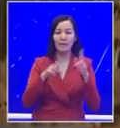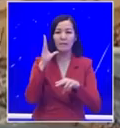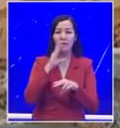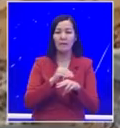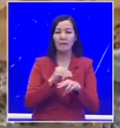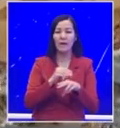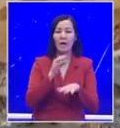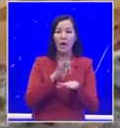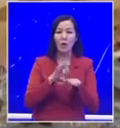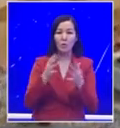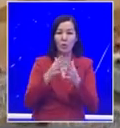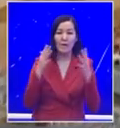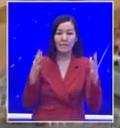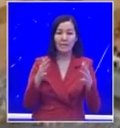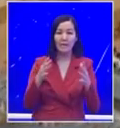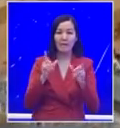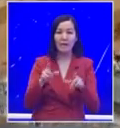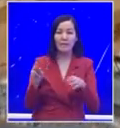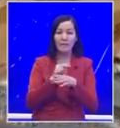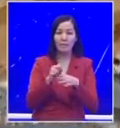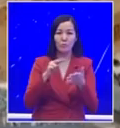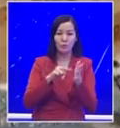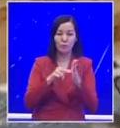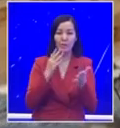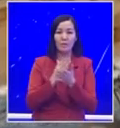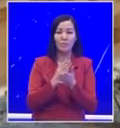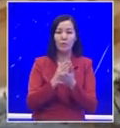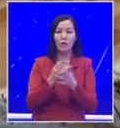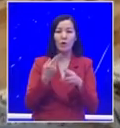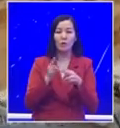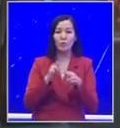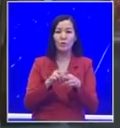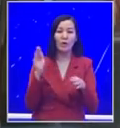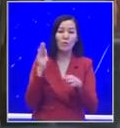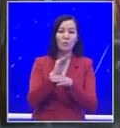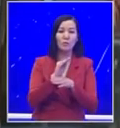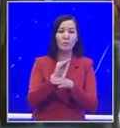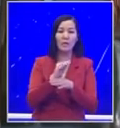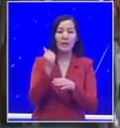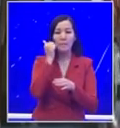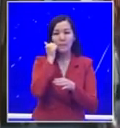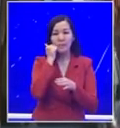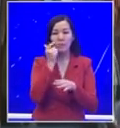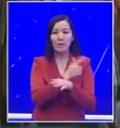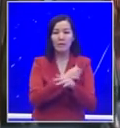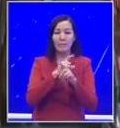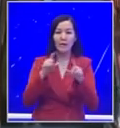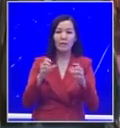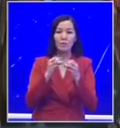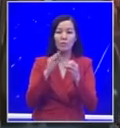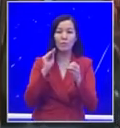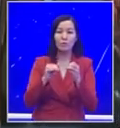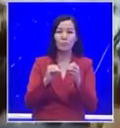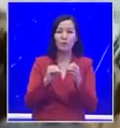Онда ауруы асқынған науқастарды емдеу жоспарланып отыр. Сондай-ақ оған қосымша Мәскеудегі емханалардан тағы 13 мың